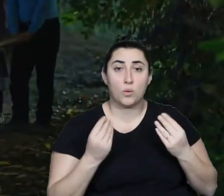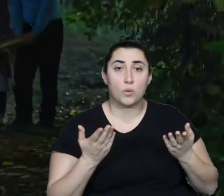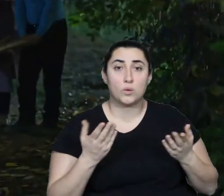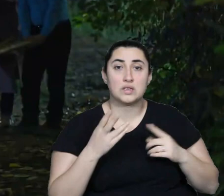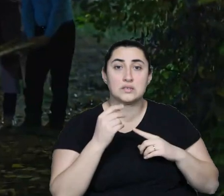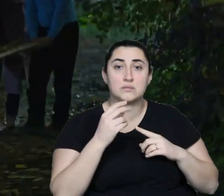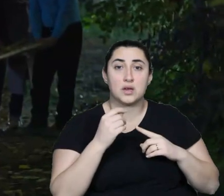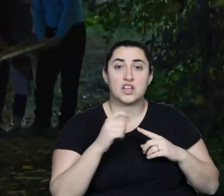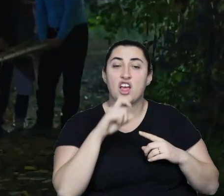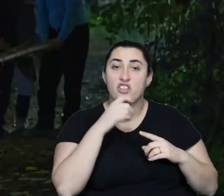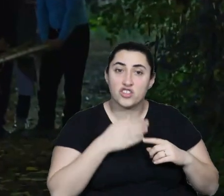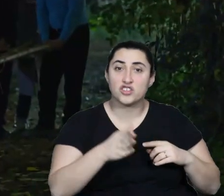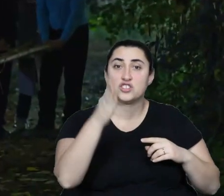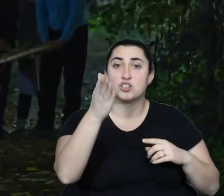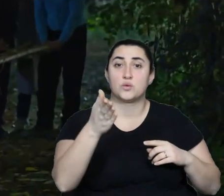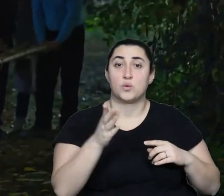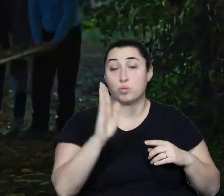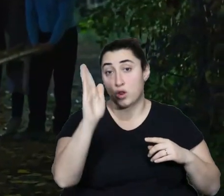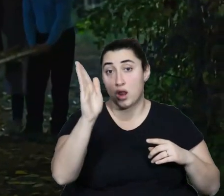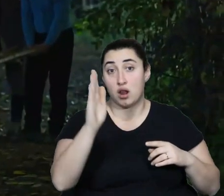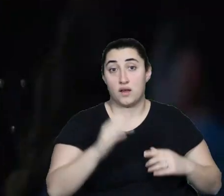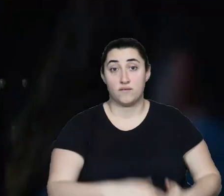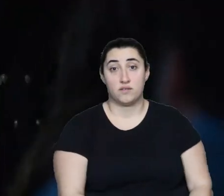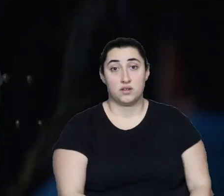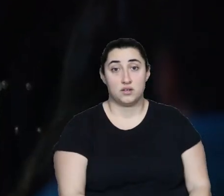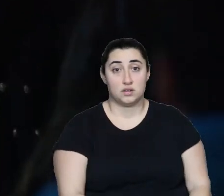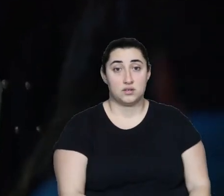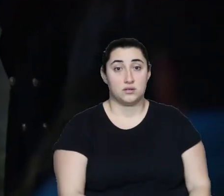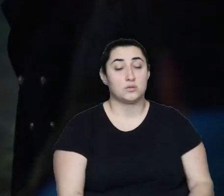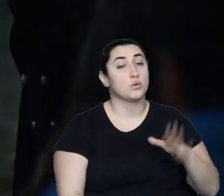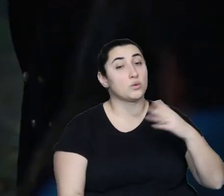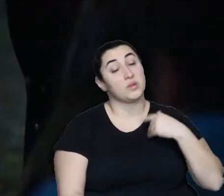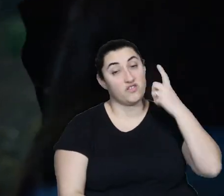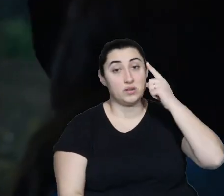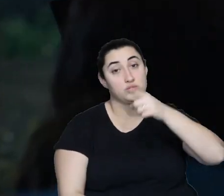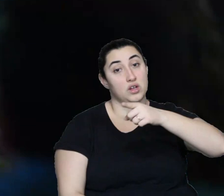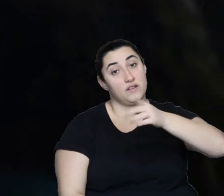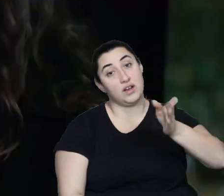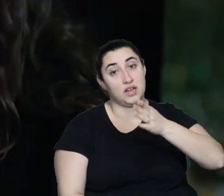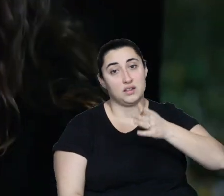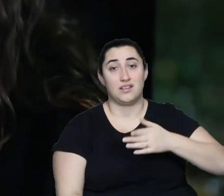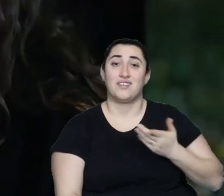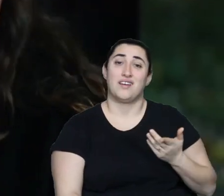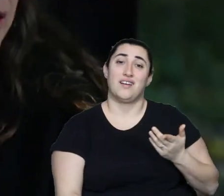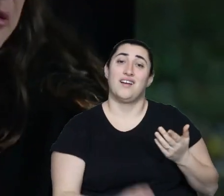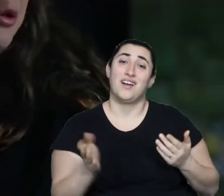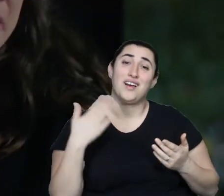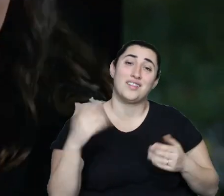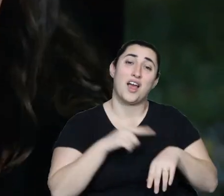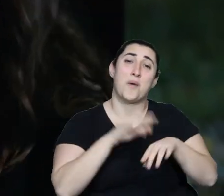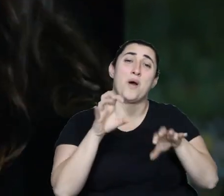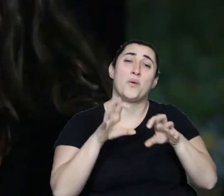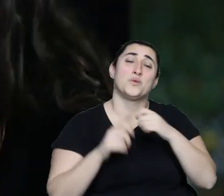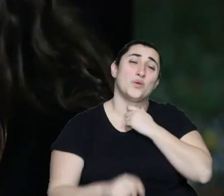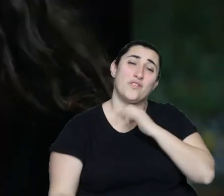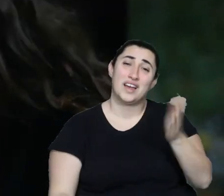İsmail? Yanlış yerden gidiyoruz. Bu taraftan gideceğiz. Yok hayır bence bu taraftan yürü Fatih. Ya hadi ya ayağım çok